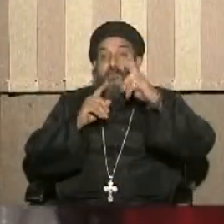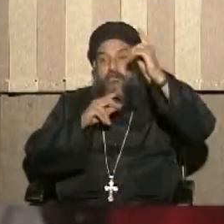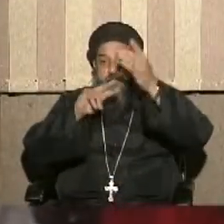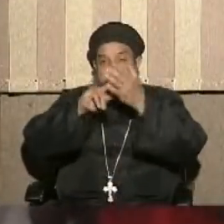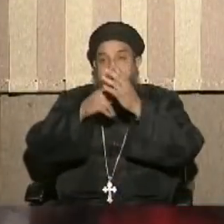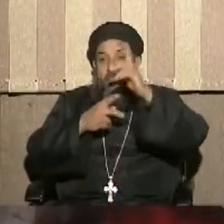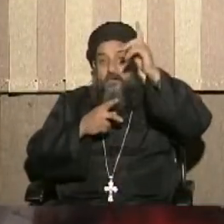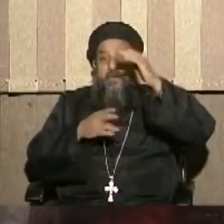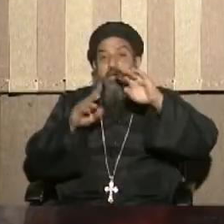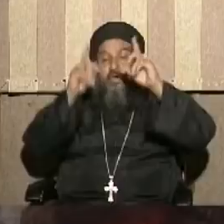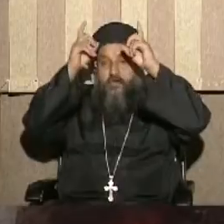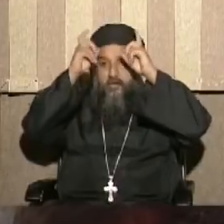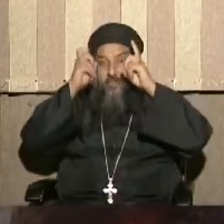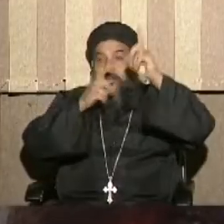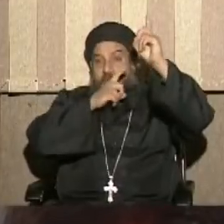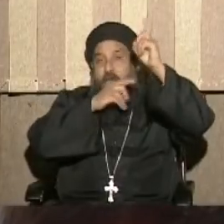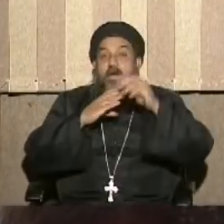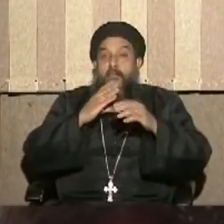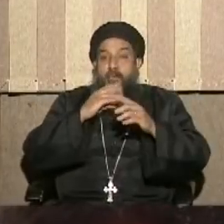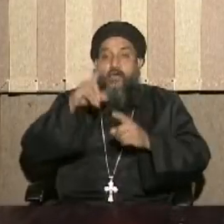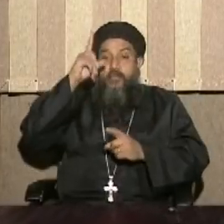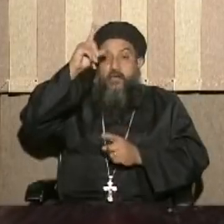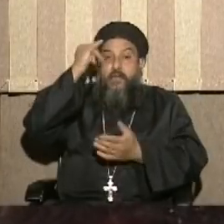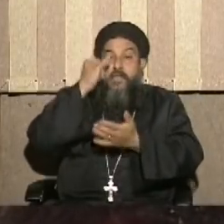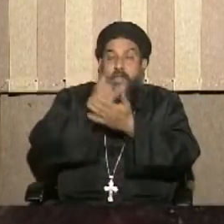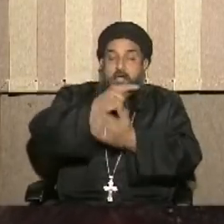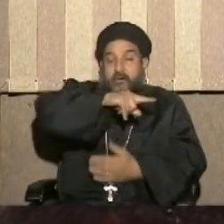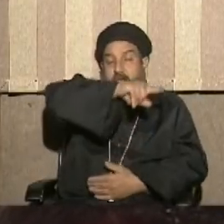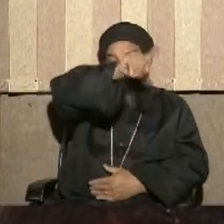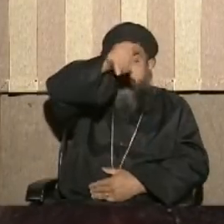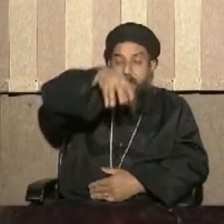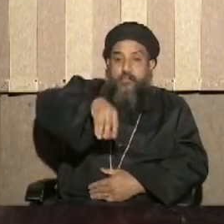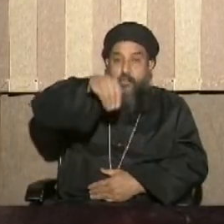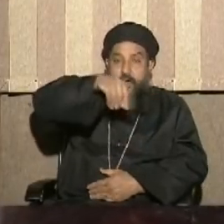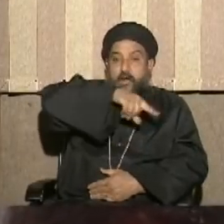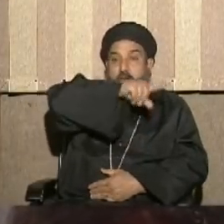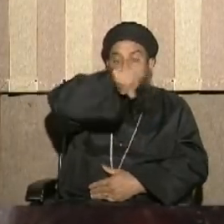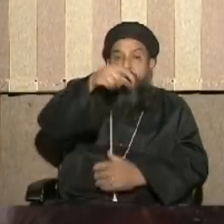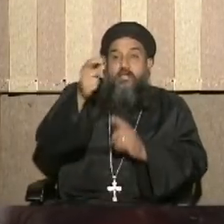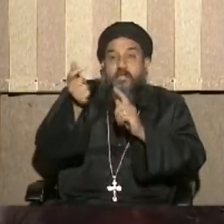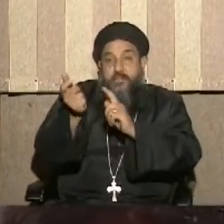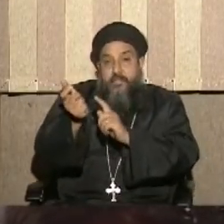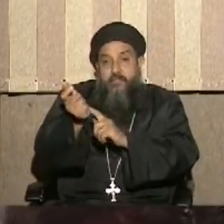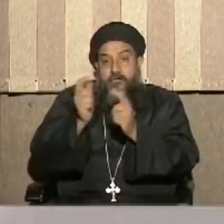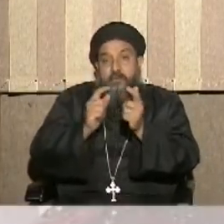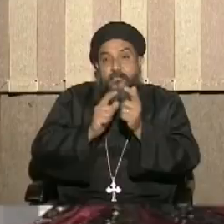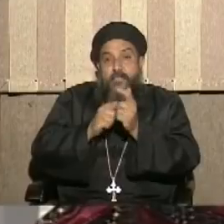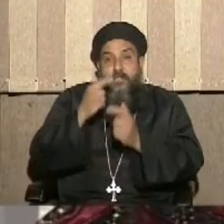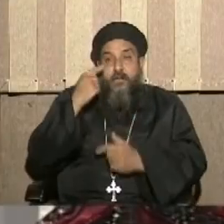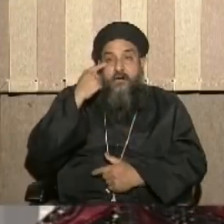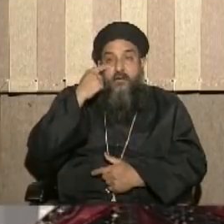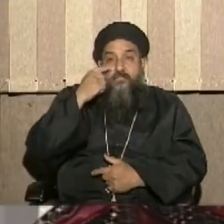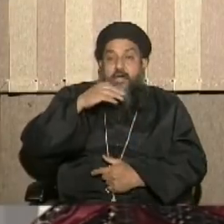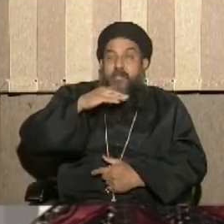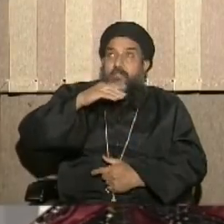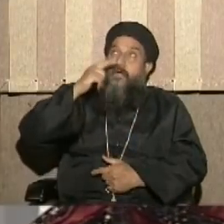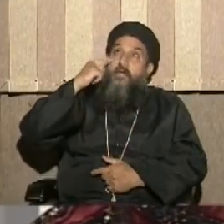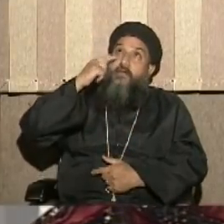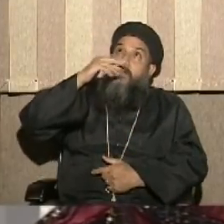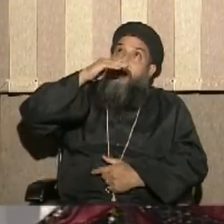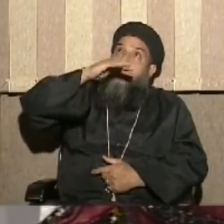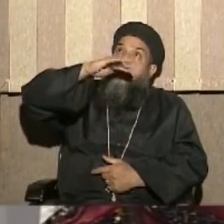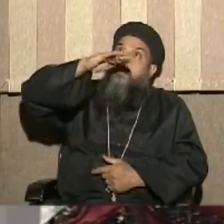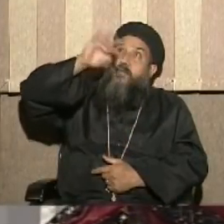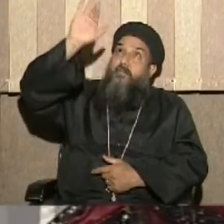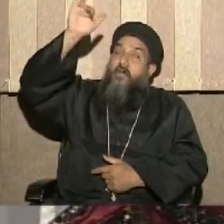نشكر سيدنا أخي قرية الرحوم الله أبا ربنا وإلي أنا ونخلصنا يسوع المسيح. رفعت عيدي إلى الجبال